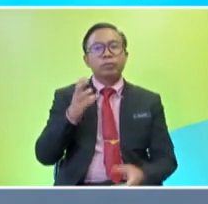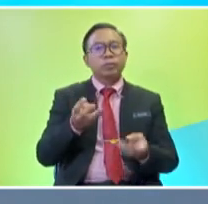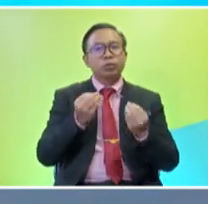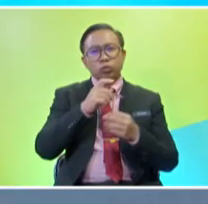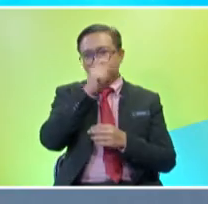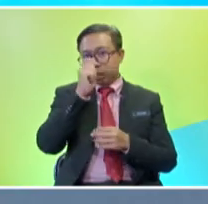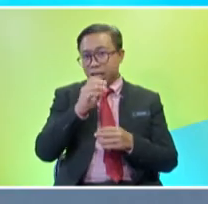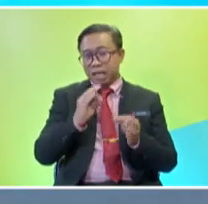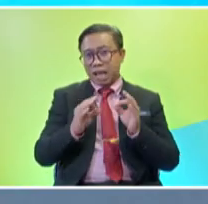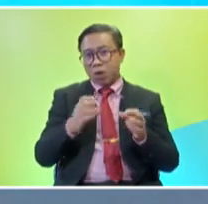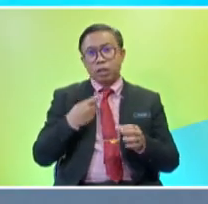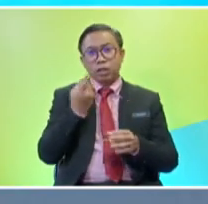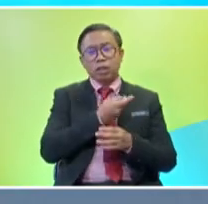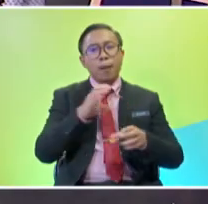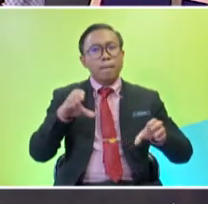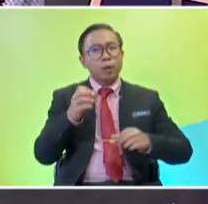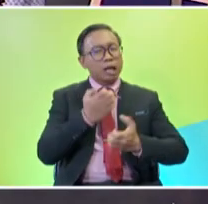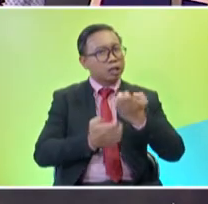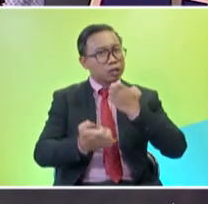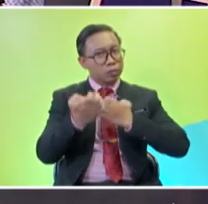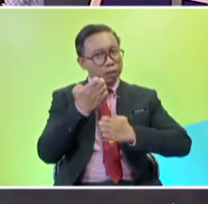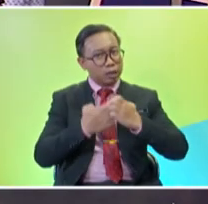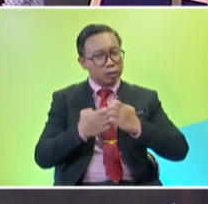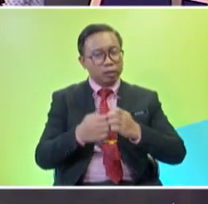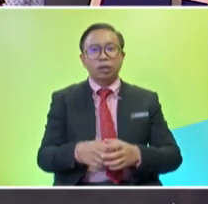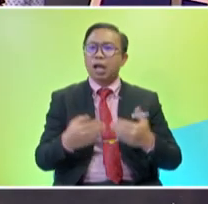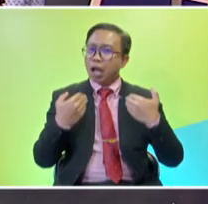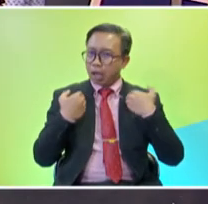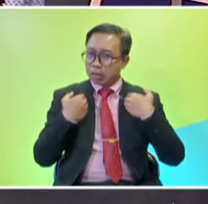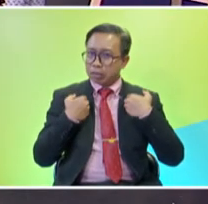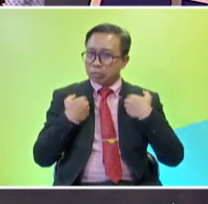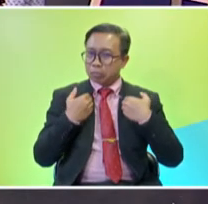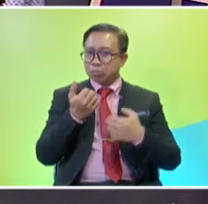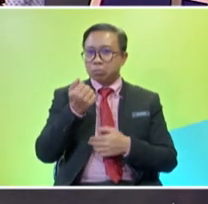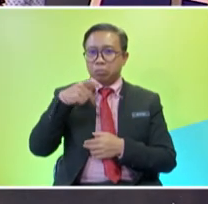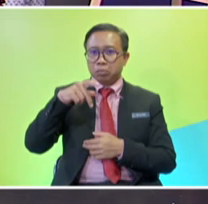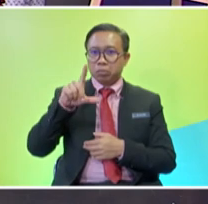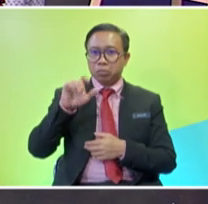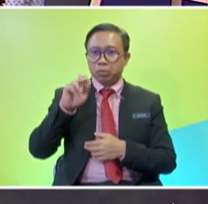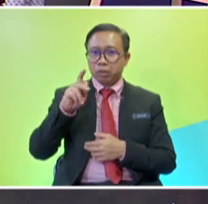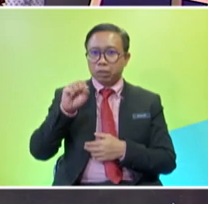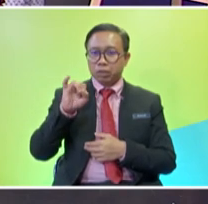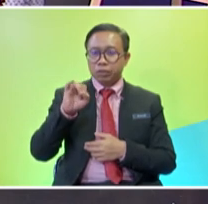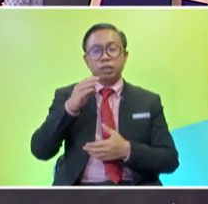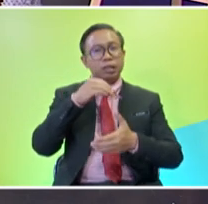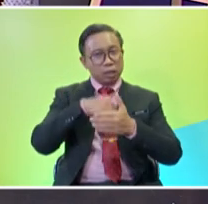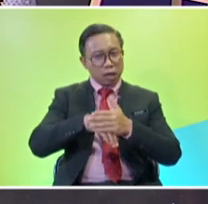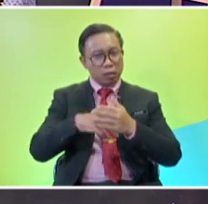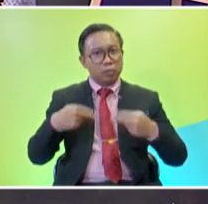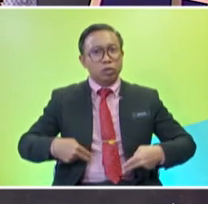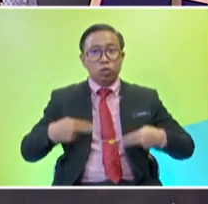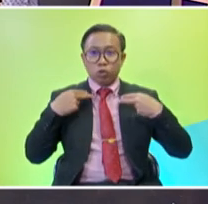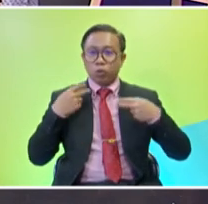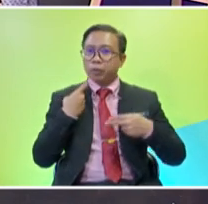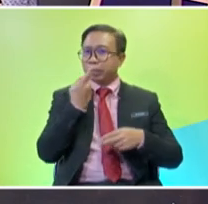membuat eksperimen memang akan ada aplikasi tak dalam kehidupan sehari-hari kita Memangnya